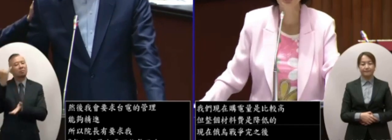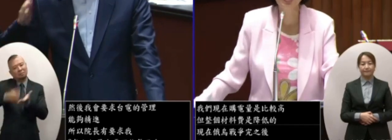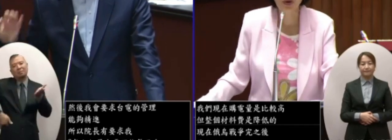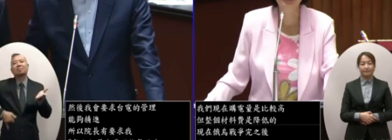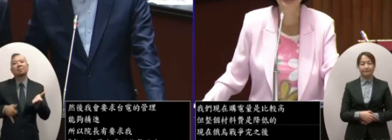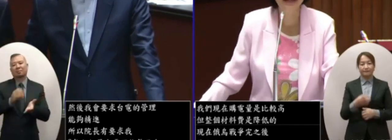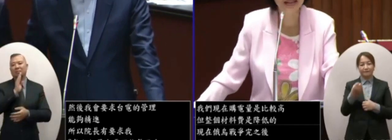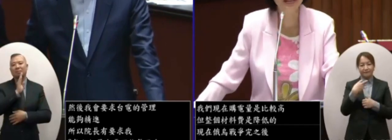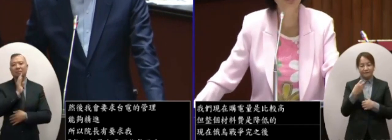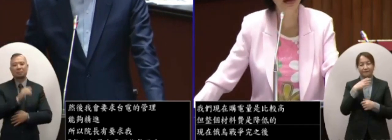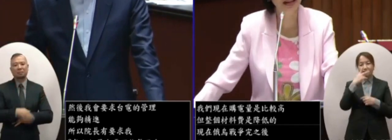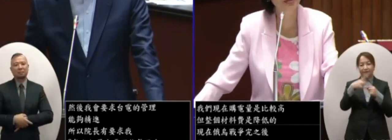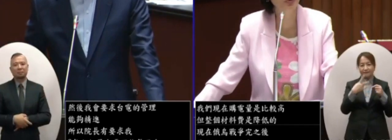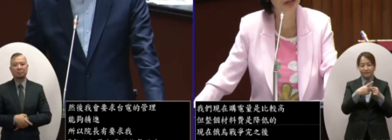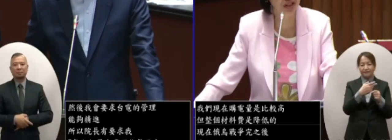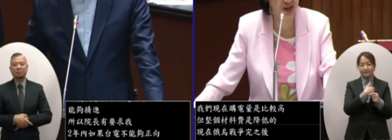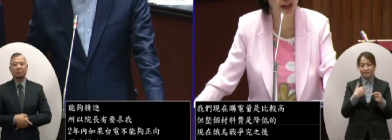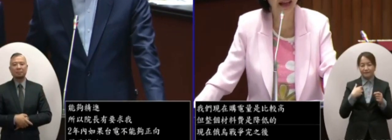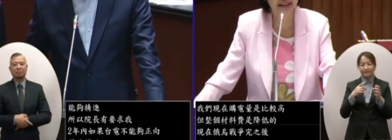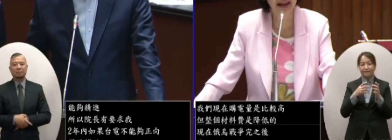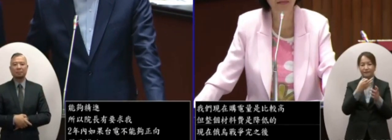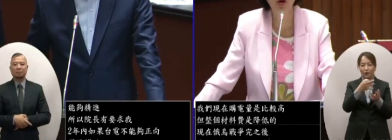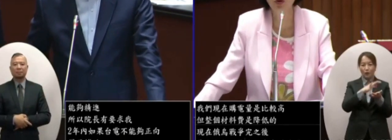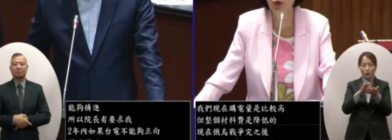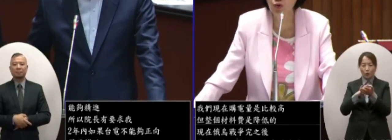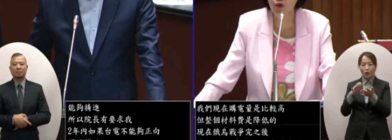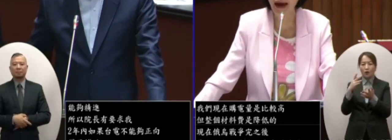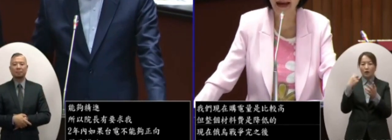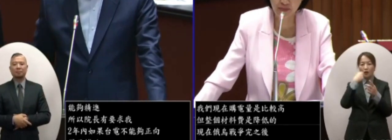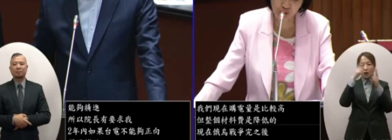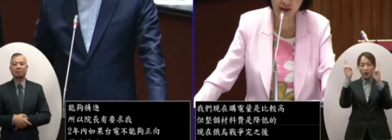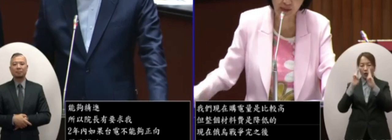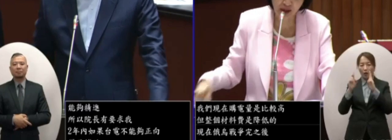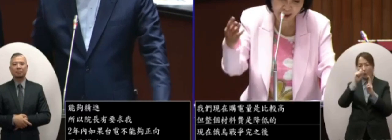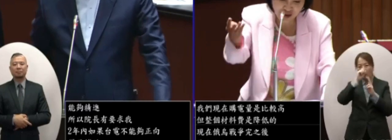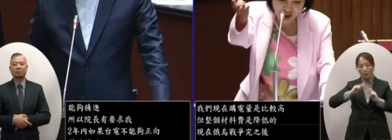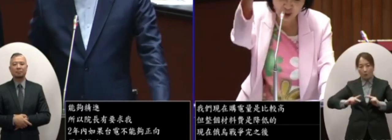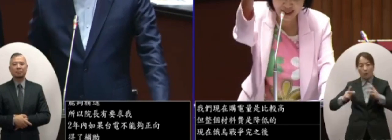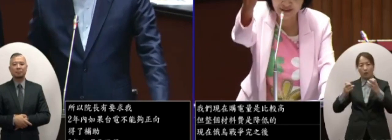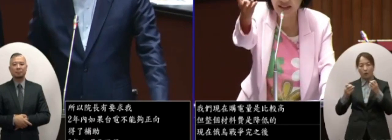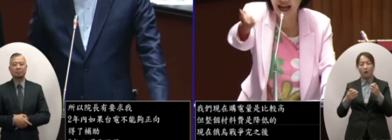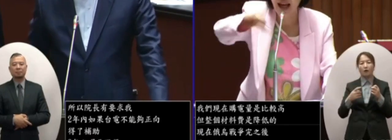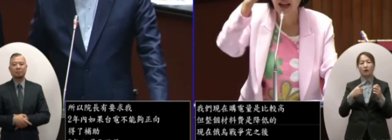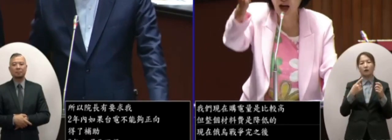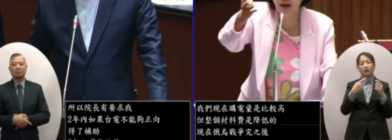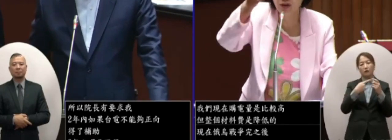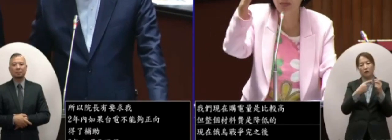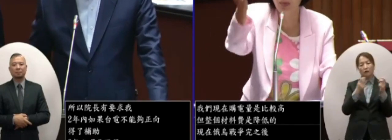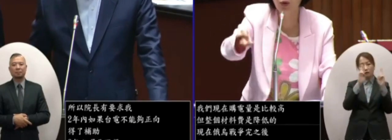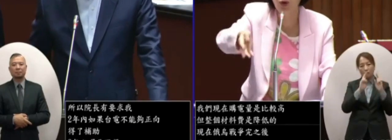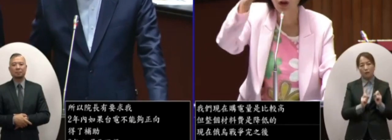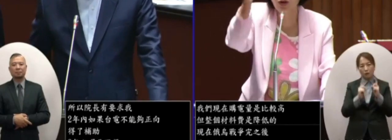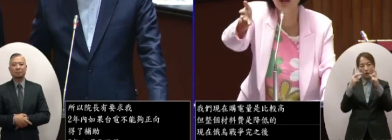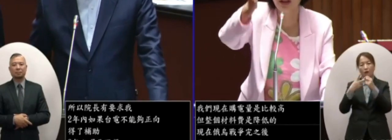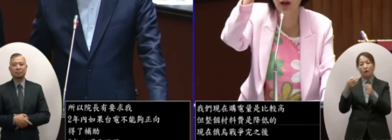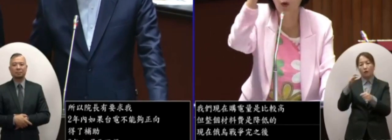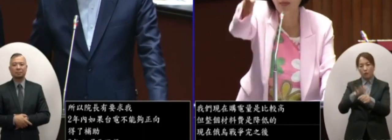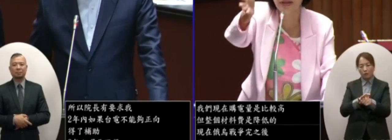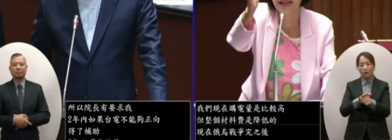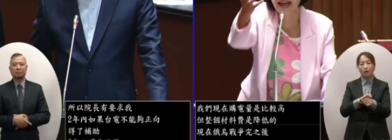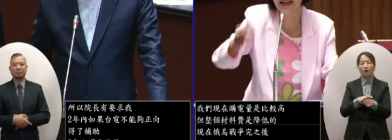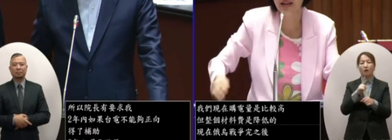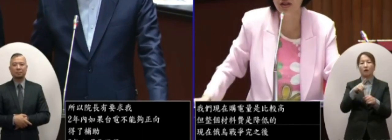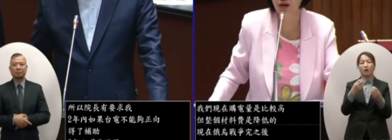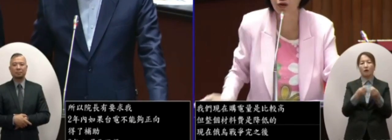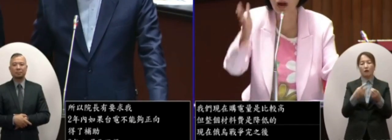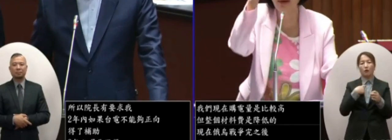年之内我给你这么多的钱，台电还没有所作为，还是不断的，要么就是给我涨电价，要么就是补助，就是你郭部长下台的时候，你就